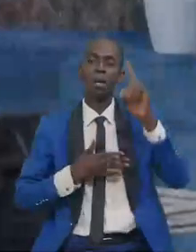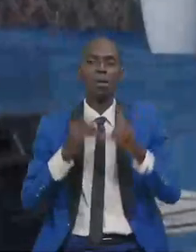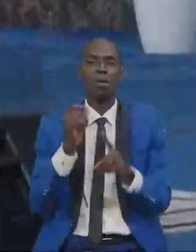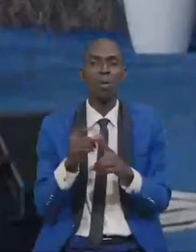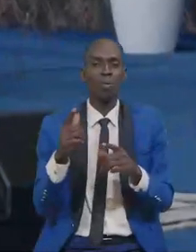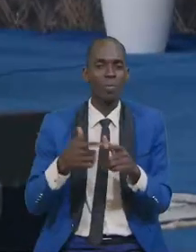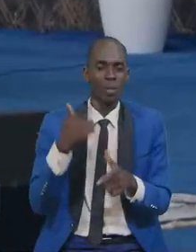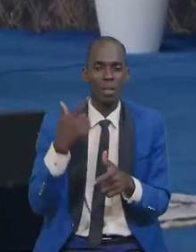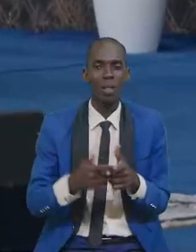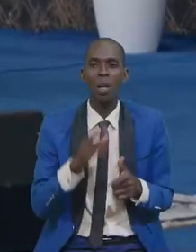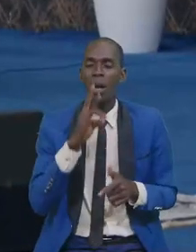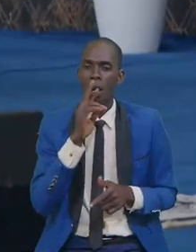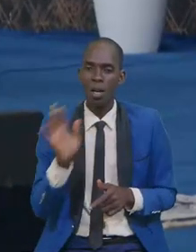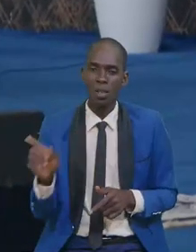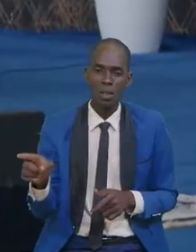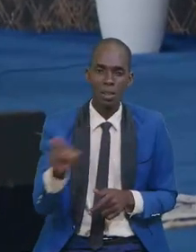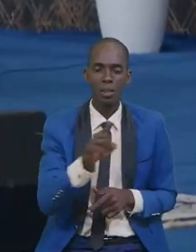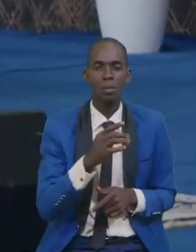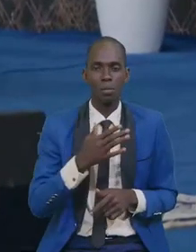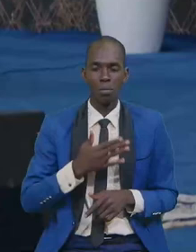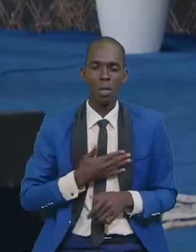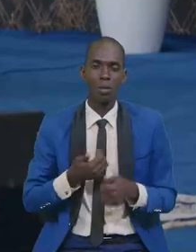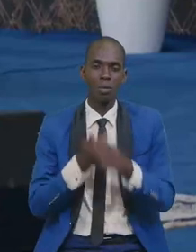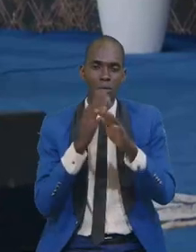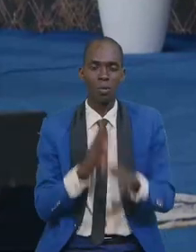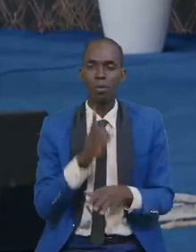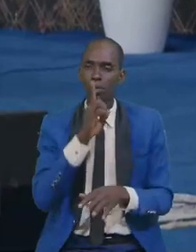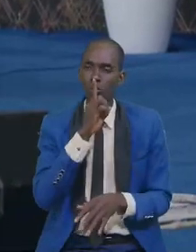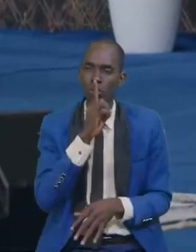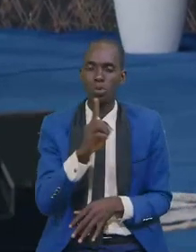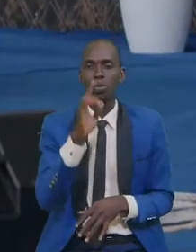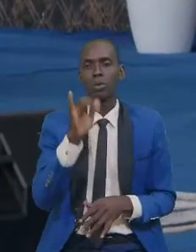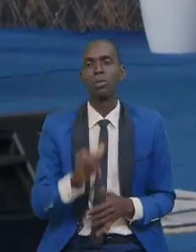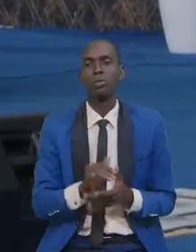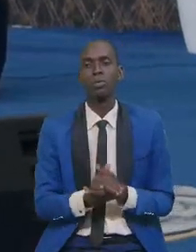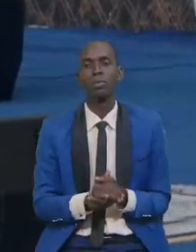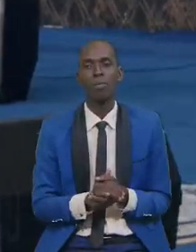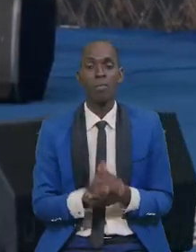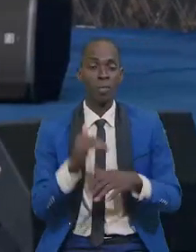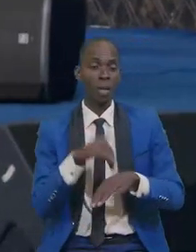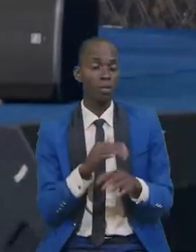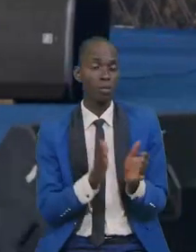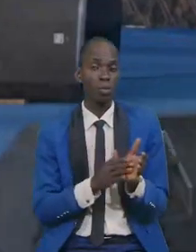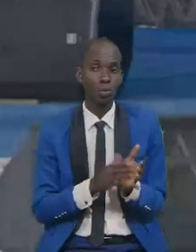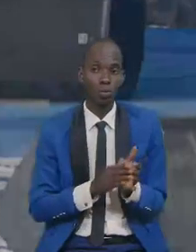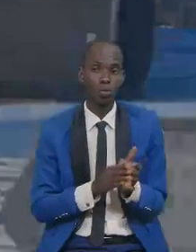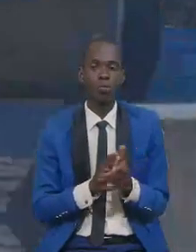parole, vous êtes vraiment mes disciples. Alors à